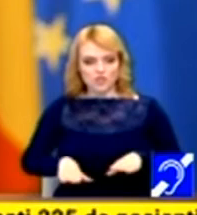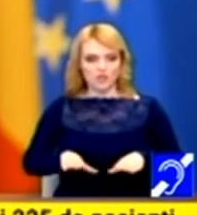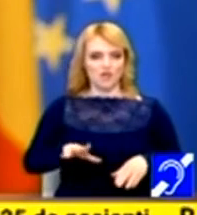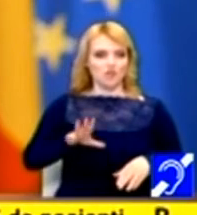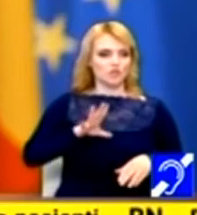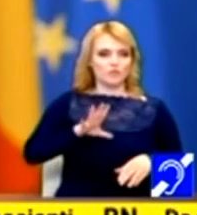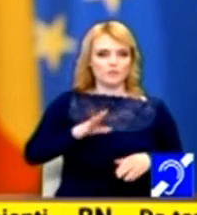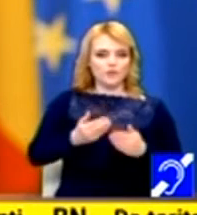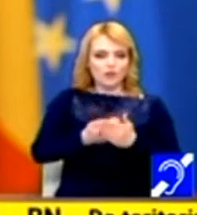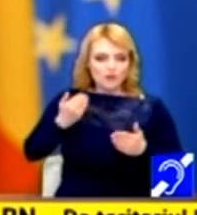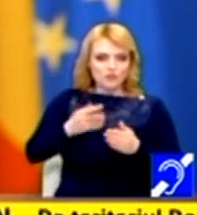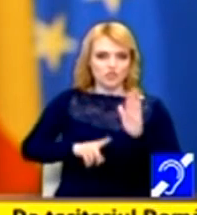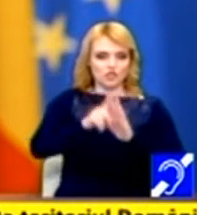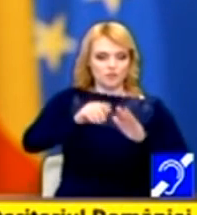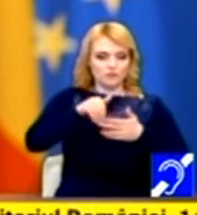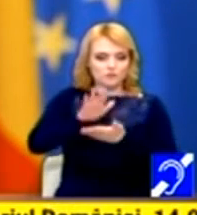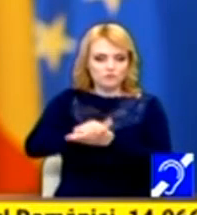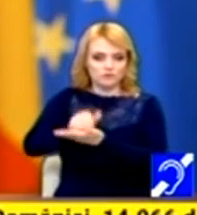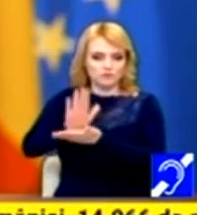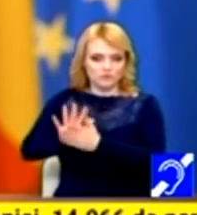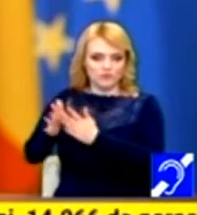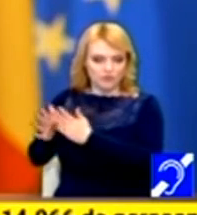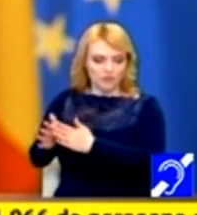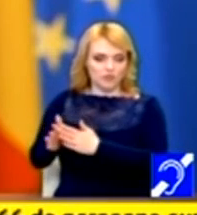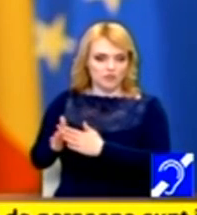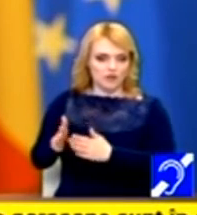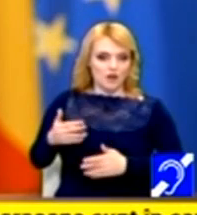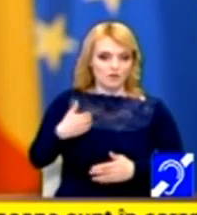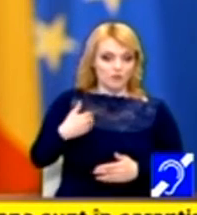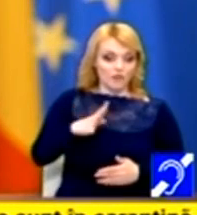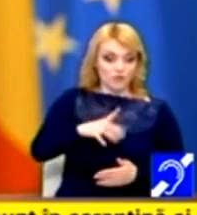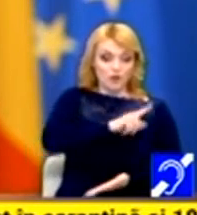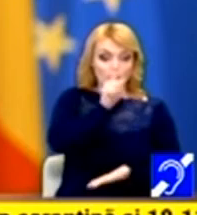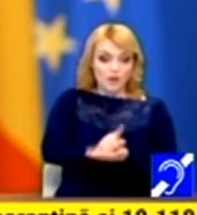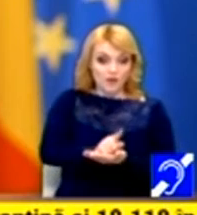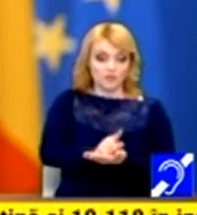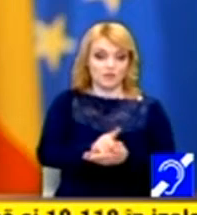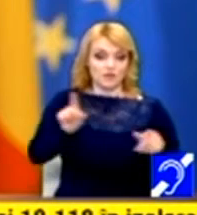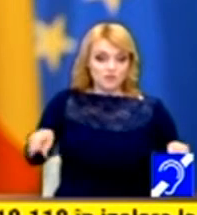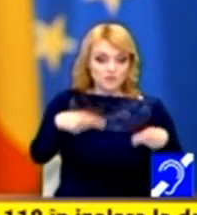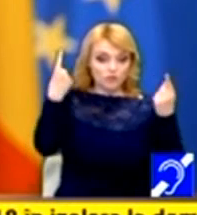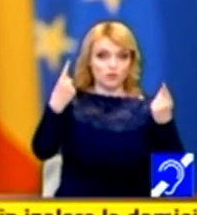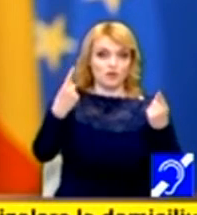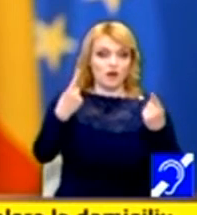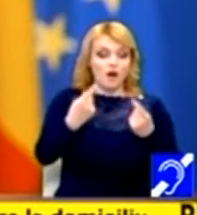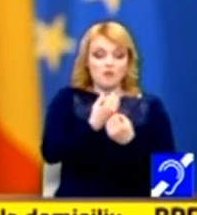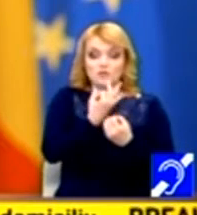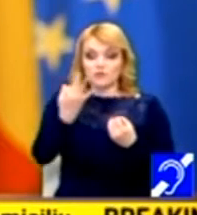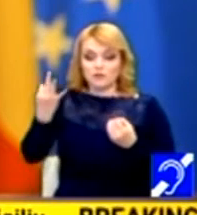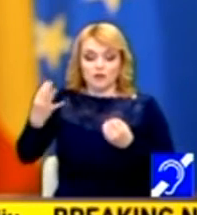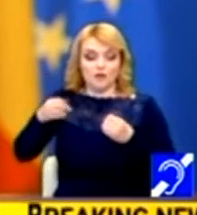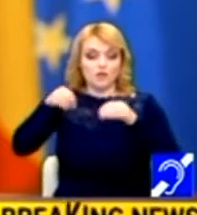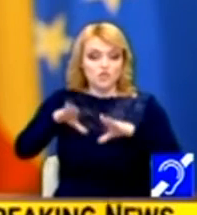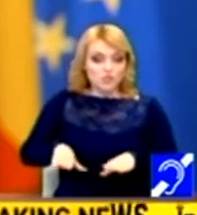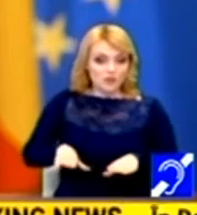cazuri confirmate de îmbolnăvire cu COVID-19. Era obligatorie instituirea unor măsuri excepționale